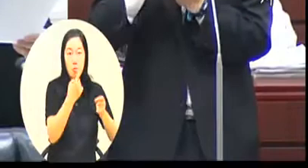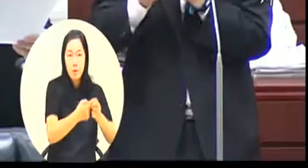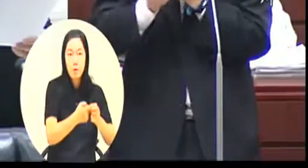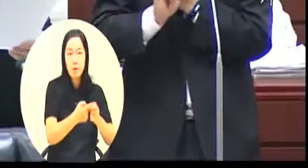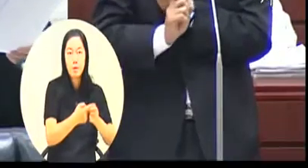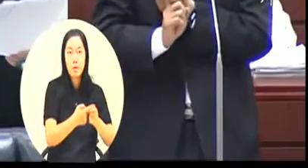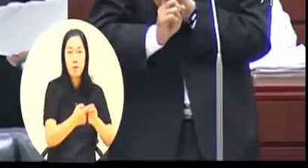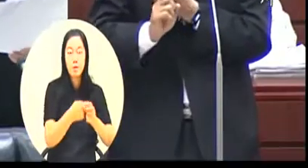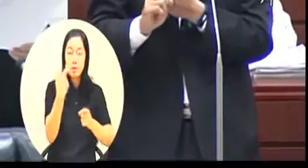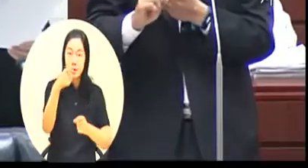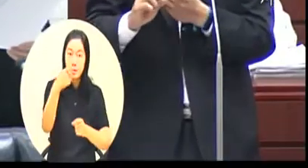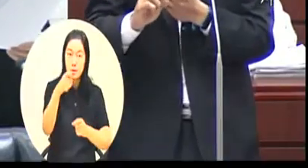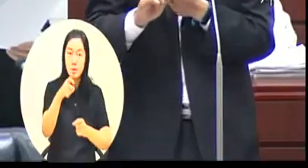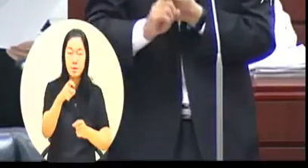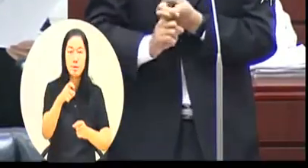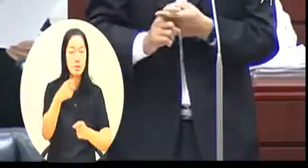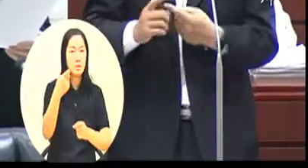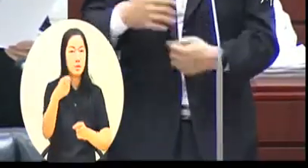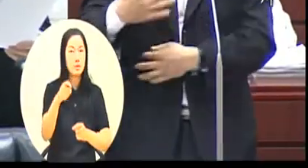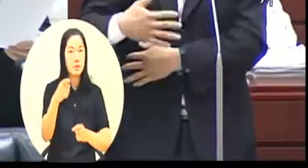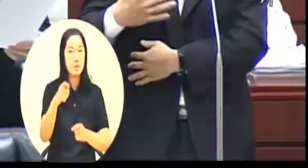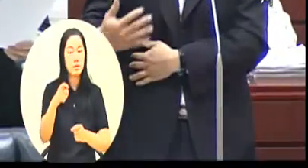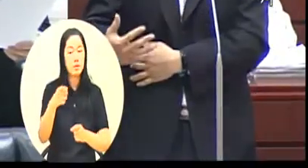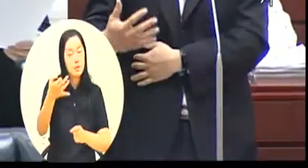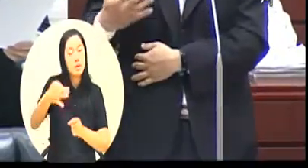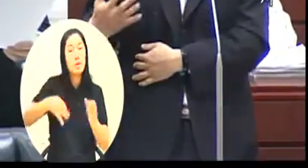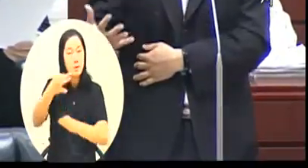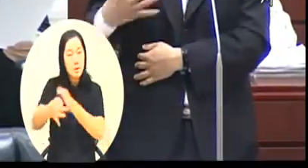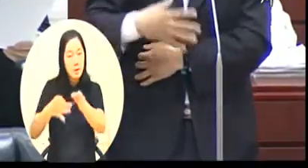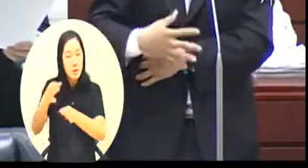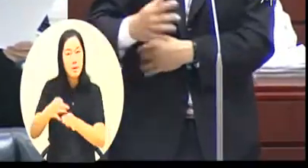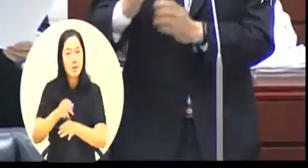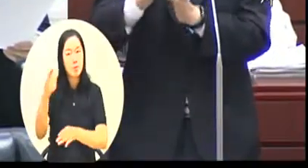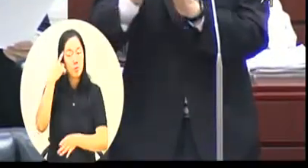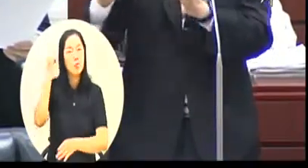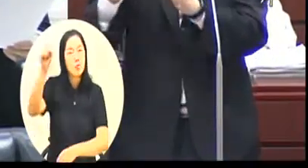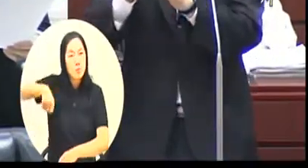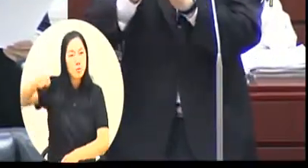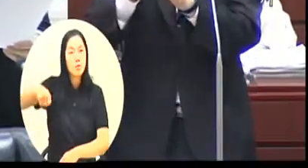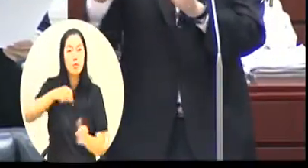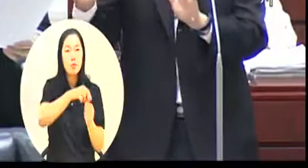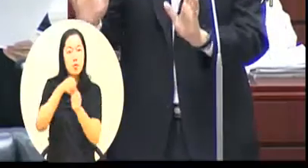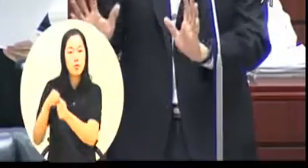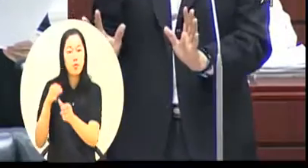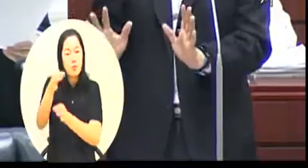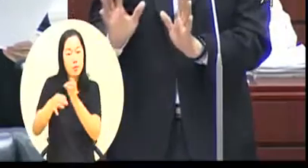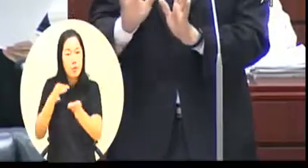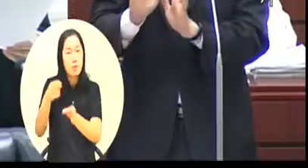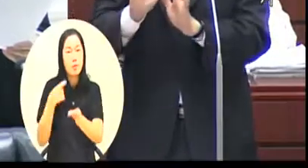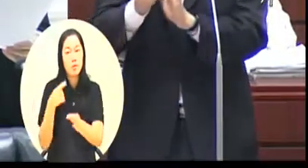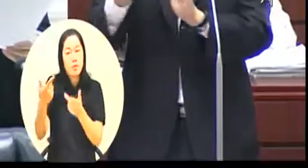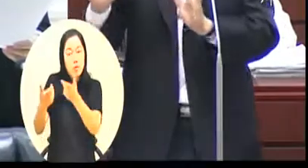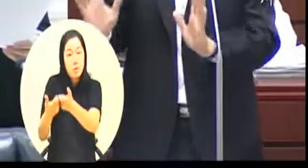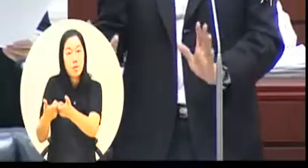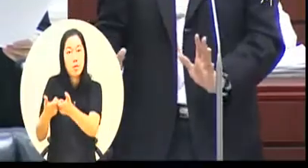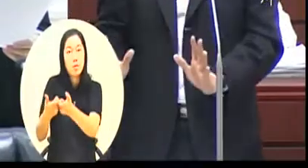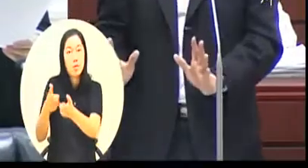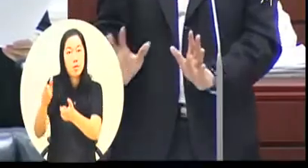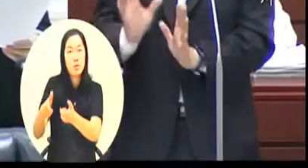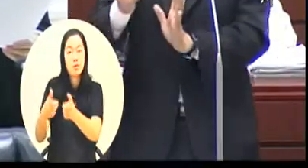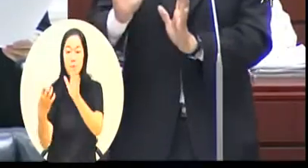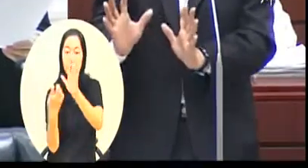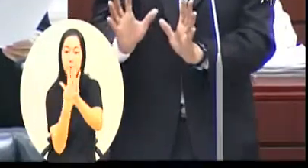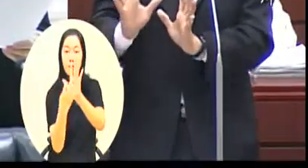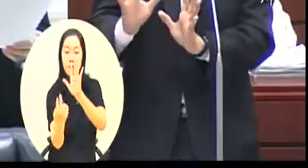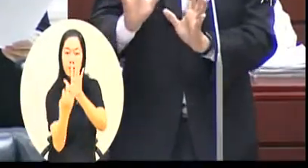公厕，一年十万的那个费用啊，如果他们愿意来认养，我们会在适当的地方给他标示说